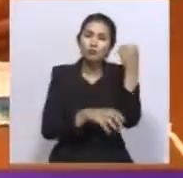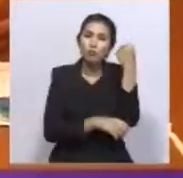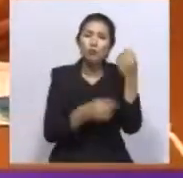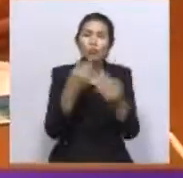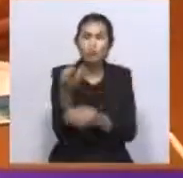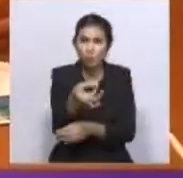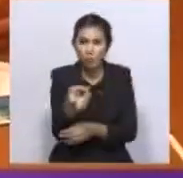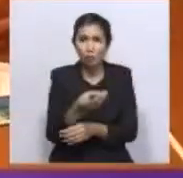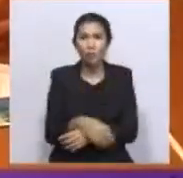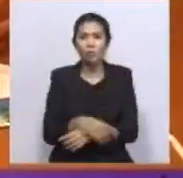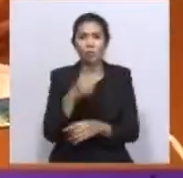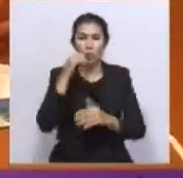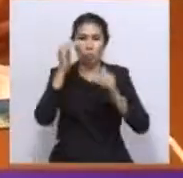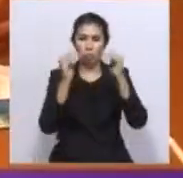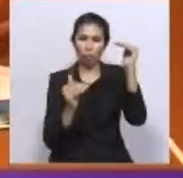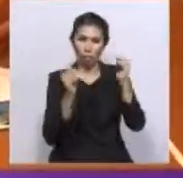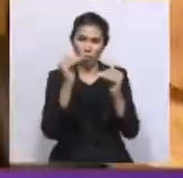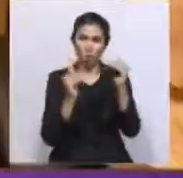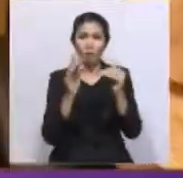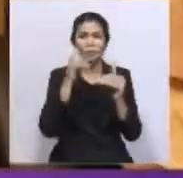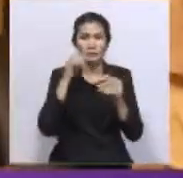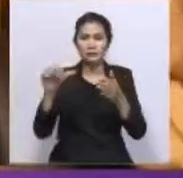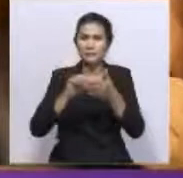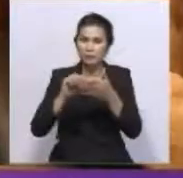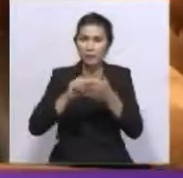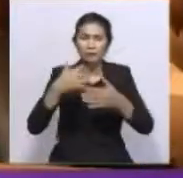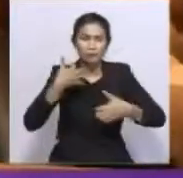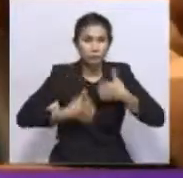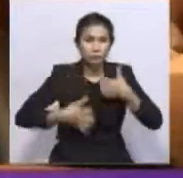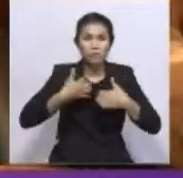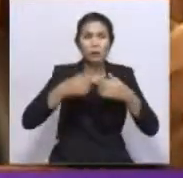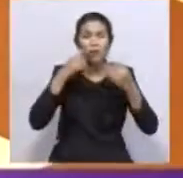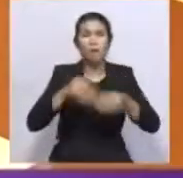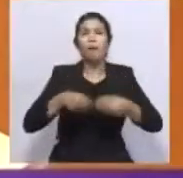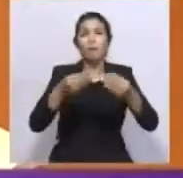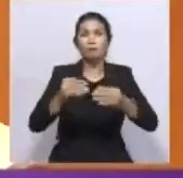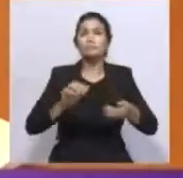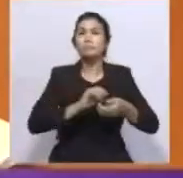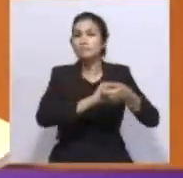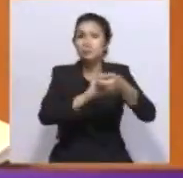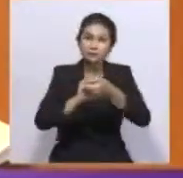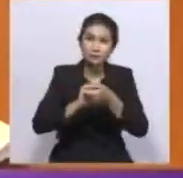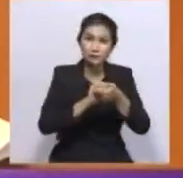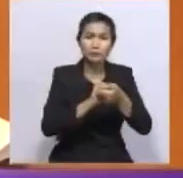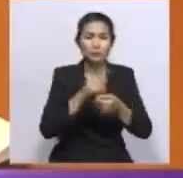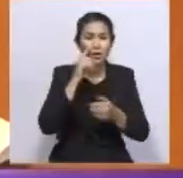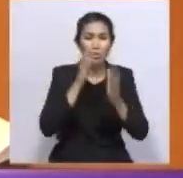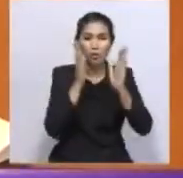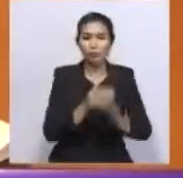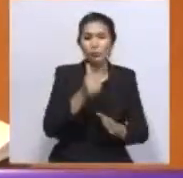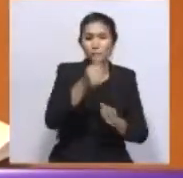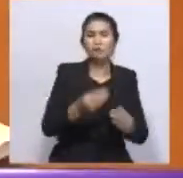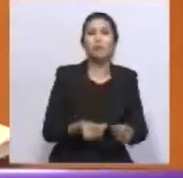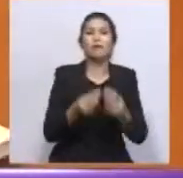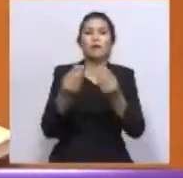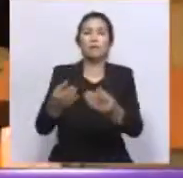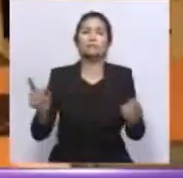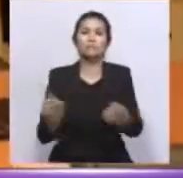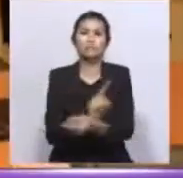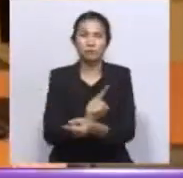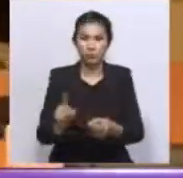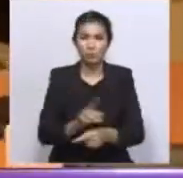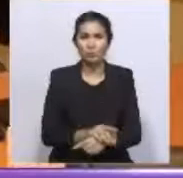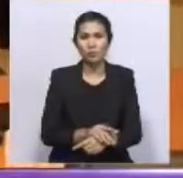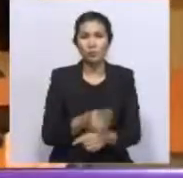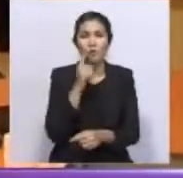ความยุติธรรมลดความเหลื่อมล้ำขจัดความทุกข์ยากสร้างประชาสามัคคีคืนคนดีสู่สังคมโดยขอให้